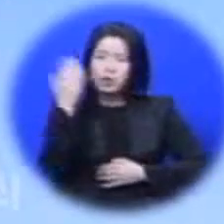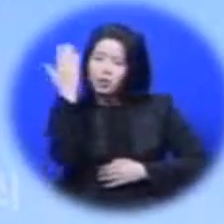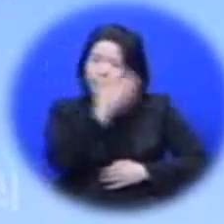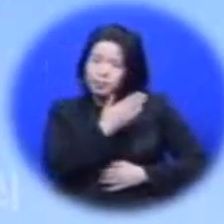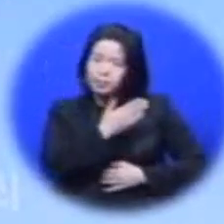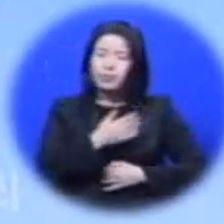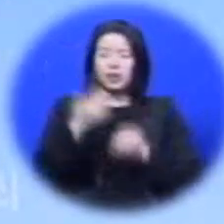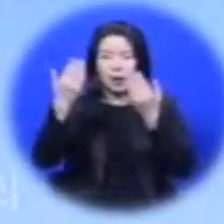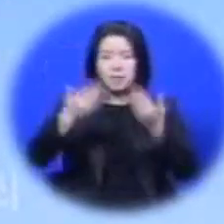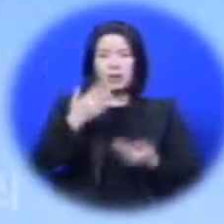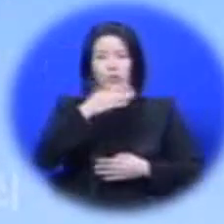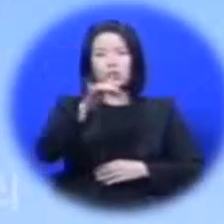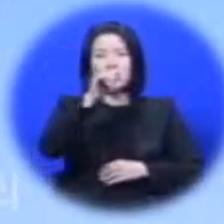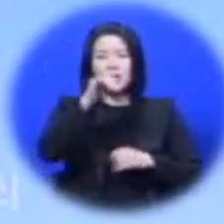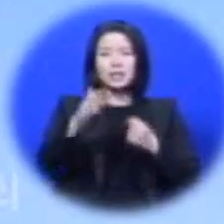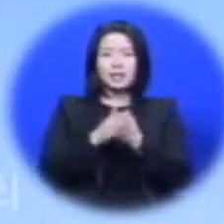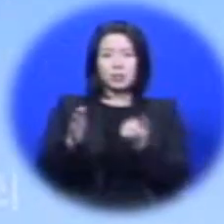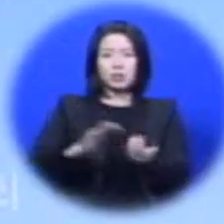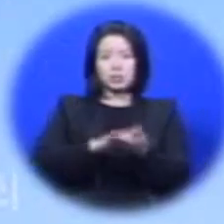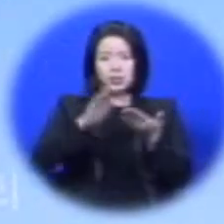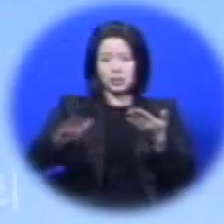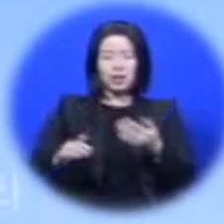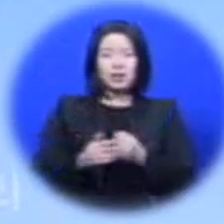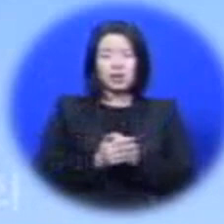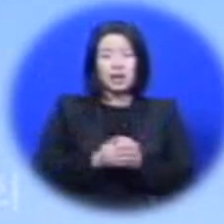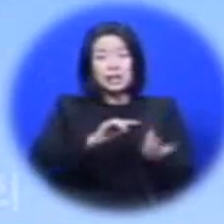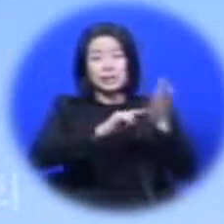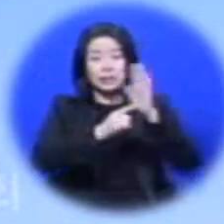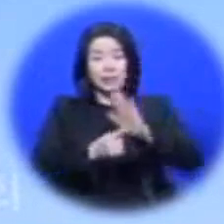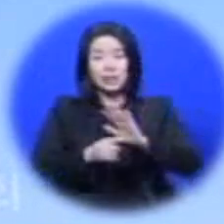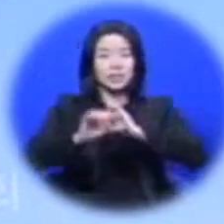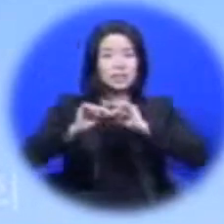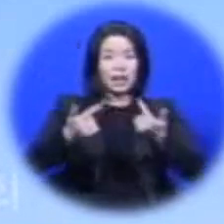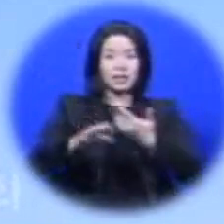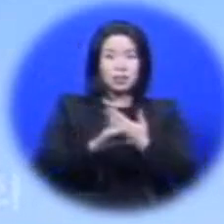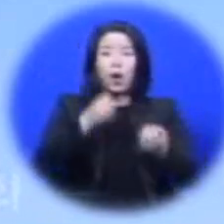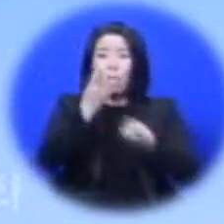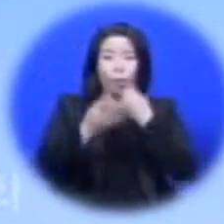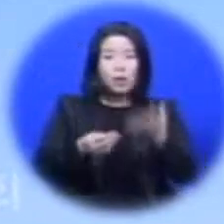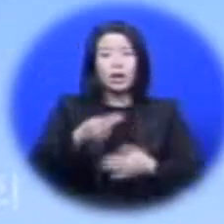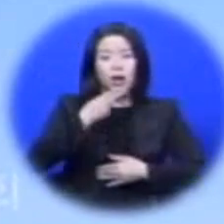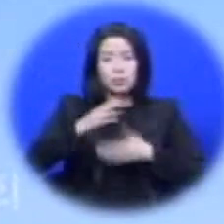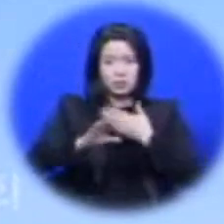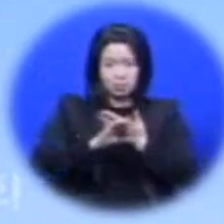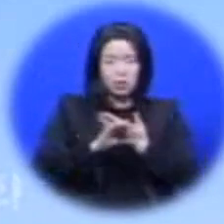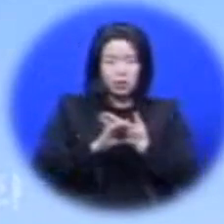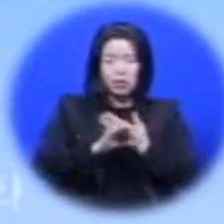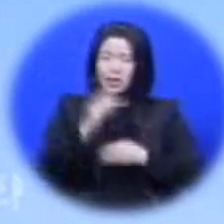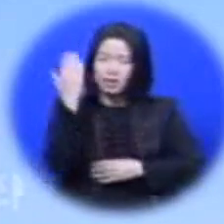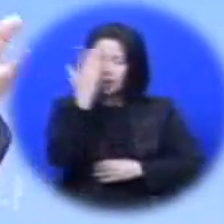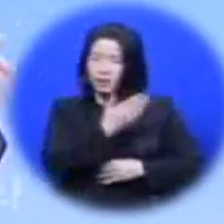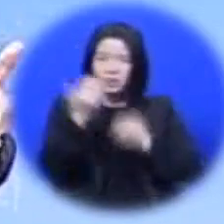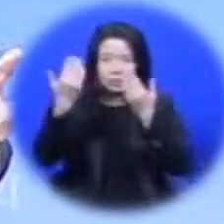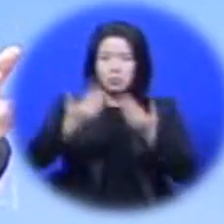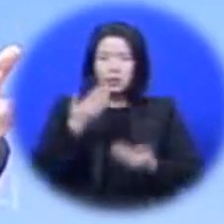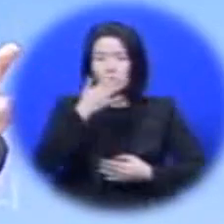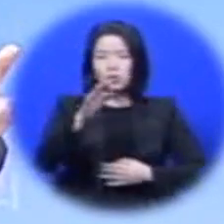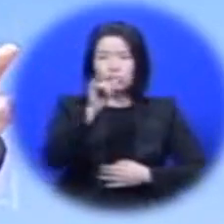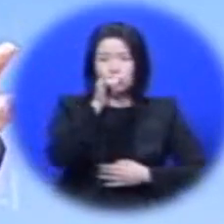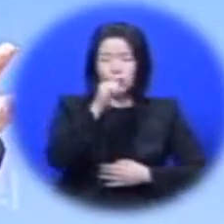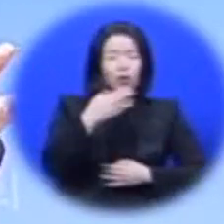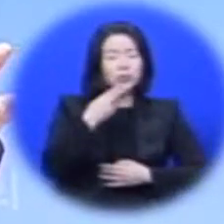깨끗이 받을 수 있기 때문입니다. 드러내지 않으면, 고백하지 않으면 깨끗이 받을 수가